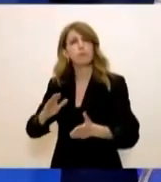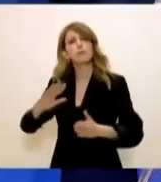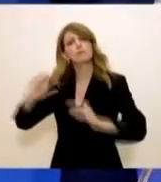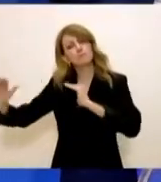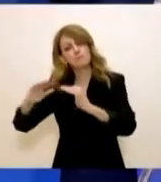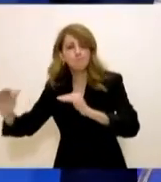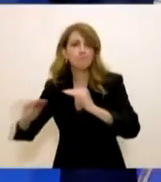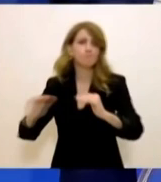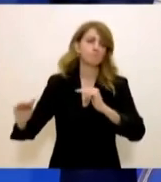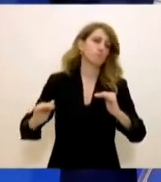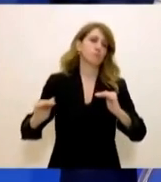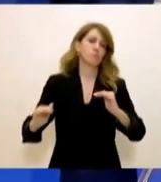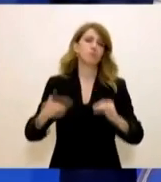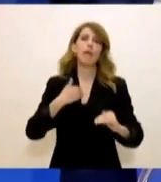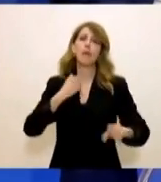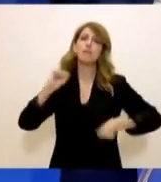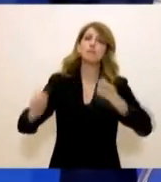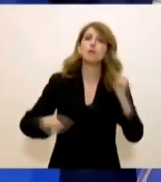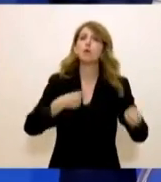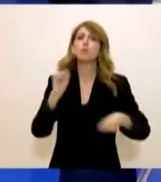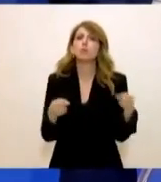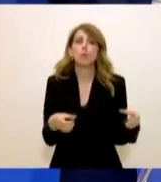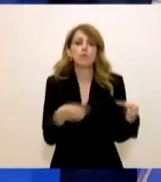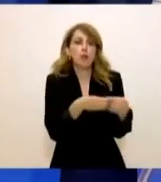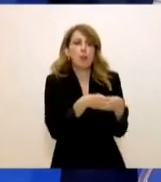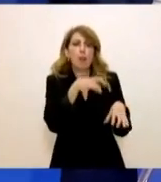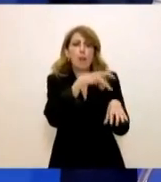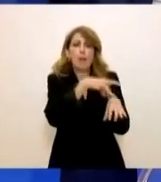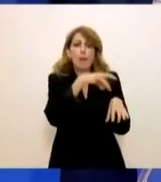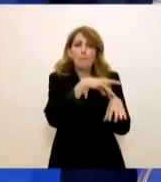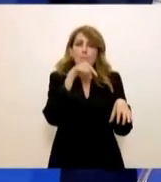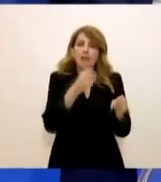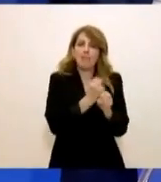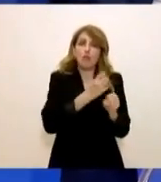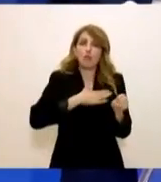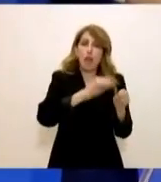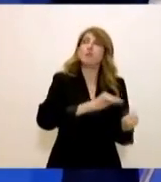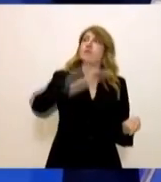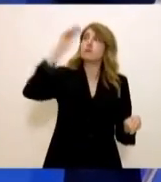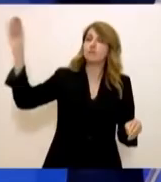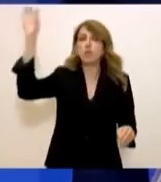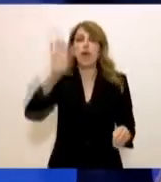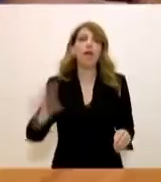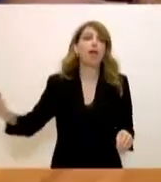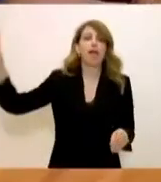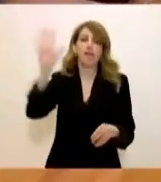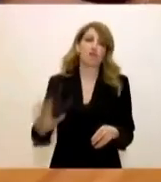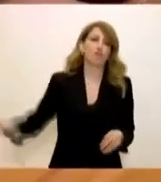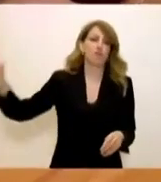τόσο πολύ μικρό τοπικό επίπεδο ίσως να το κάνουμε σε κάποιο μεγαλύτερο σας ευχαριστώ πολύ και πάλι για την τιμή ευχαριστούμε